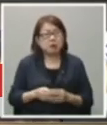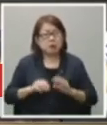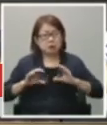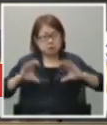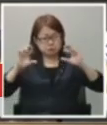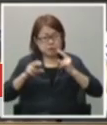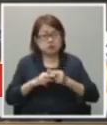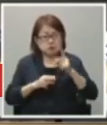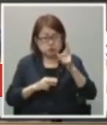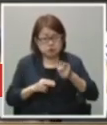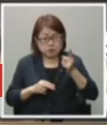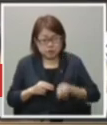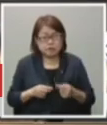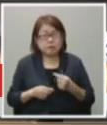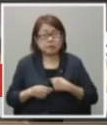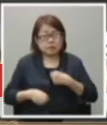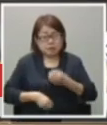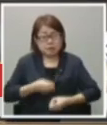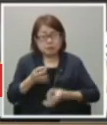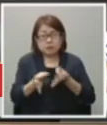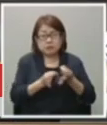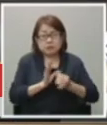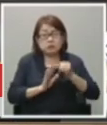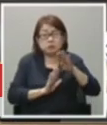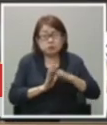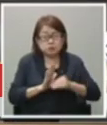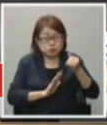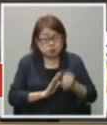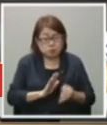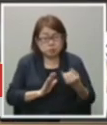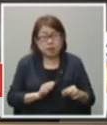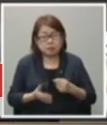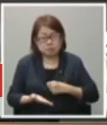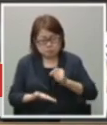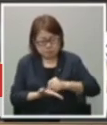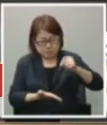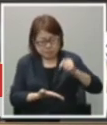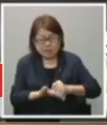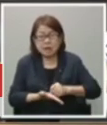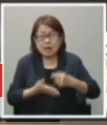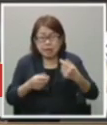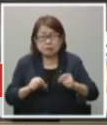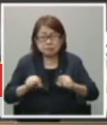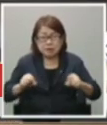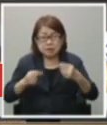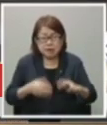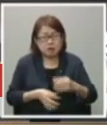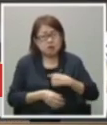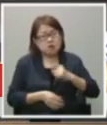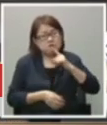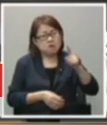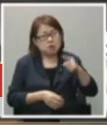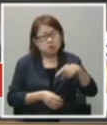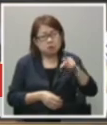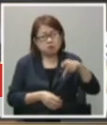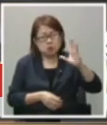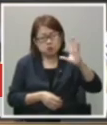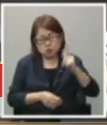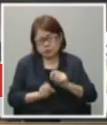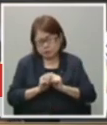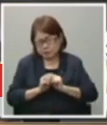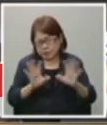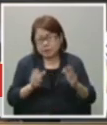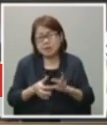หลังจากผมอภิปรายนะครับท่านประธานครับผมเซ็นหนังสือเรียบร้อยแล้วครับจะร้องปปช.ชัดเจนจะเกี่ยวกับมาด